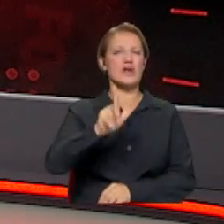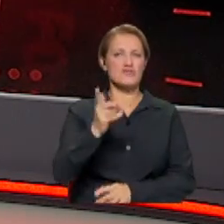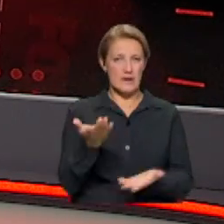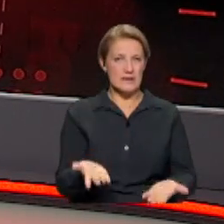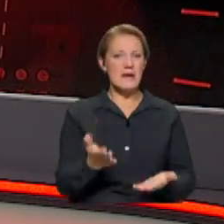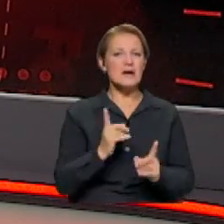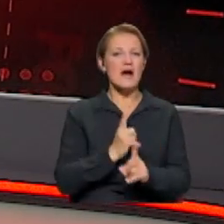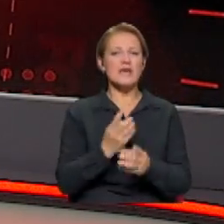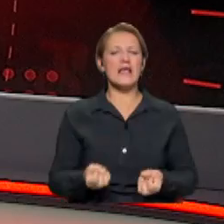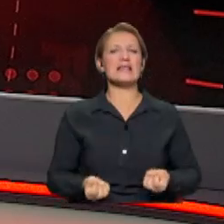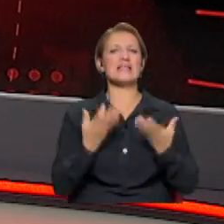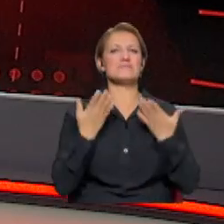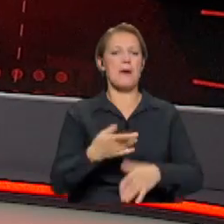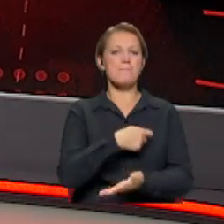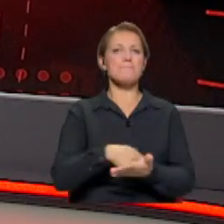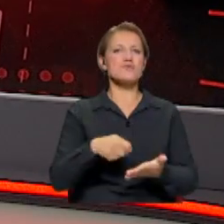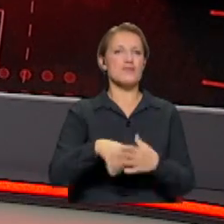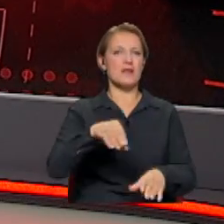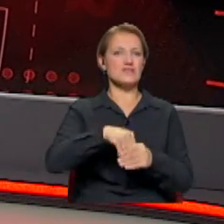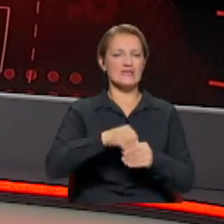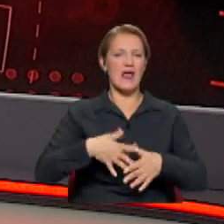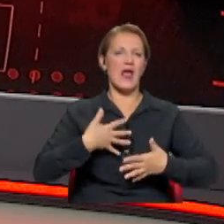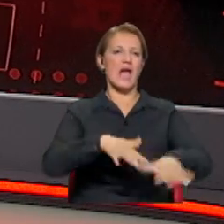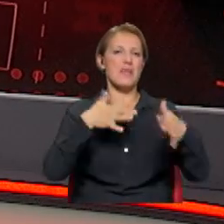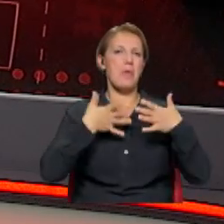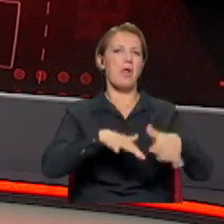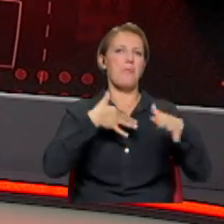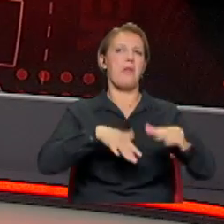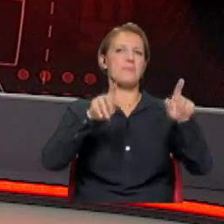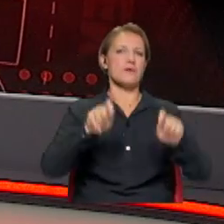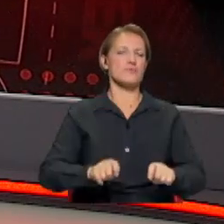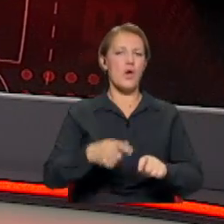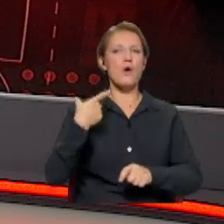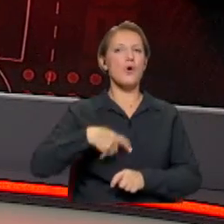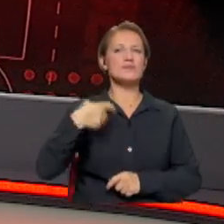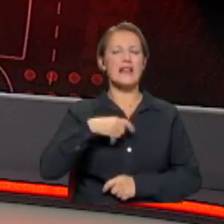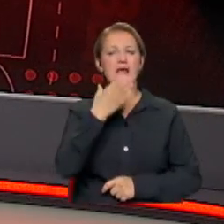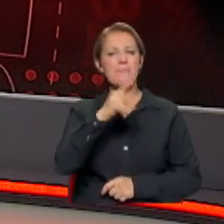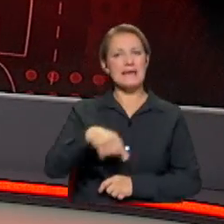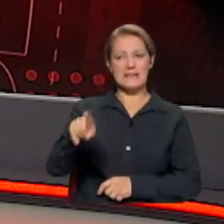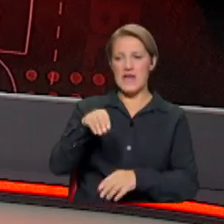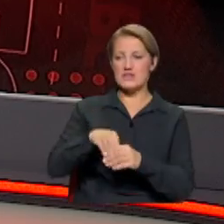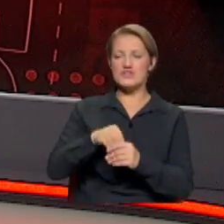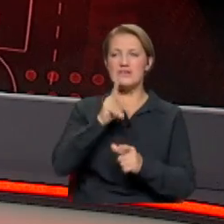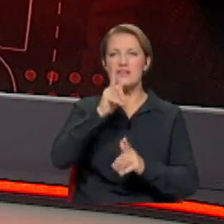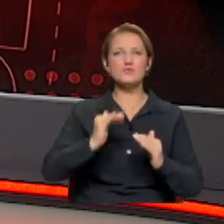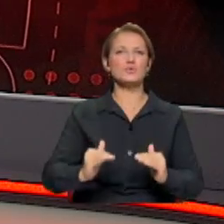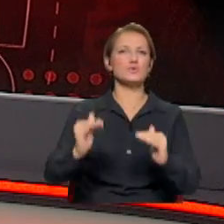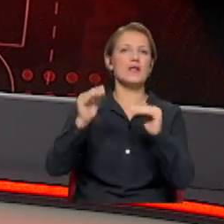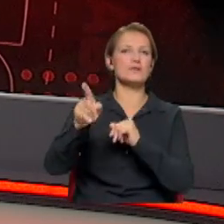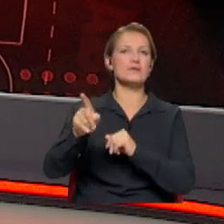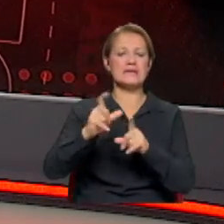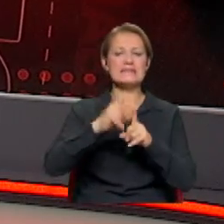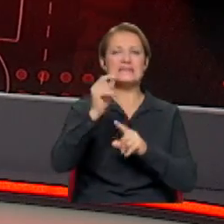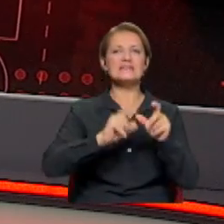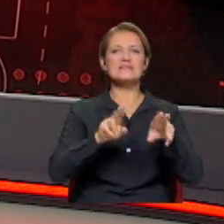dahi karşılamaya yetmeyen maaşlar için eylem üstüne eylem yapılıyor. Özellikle emekliler için ses yükseltiliyor.